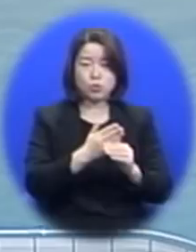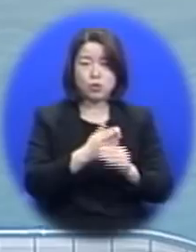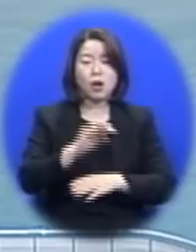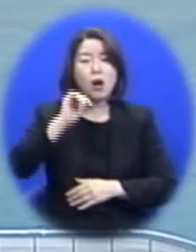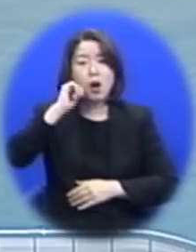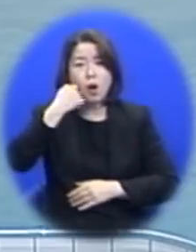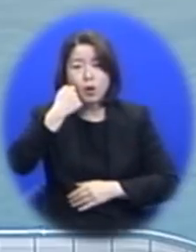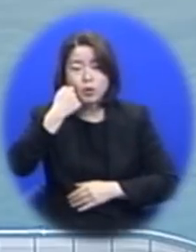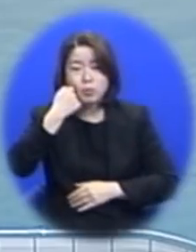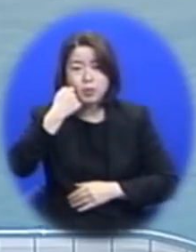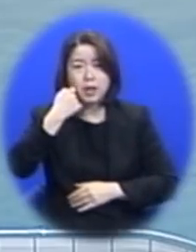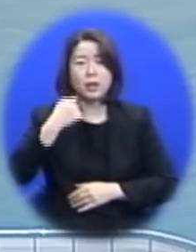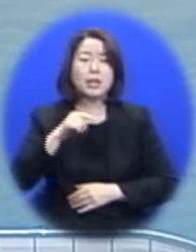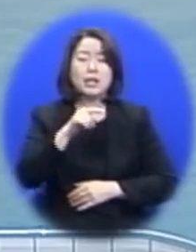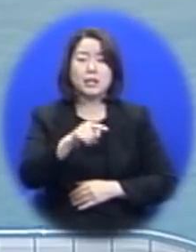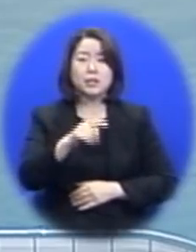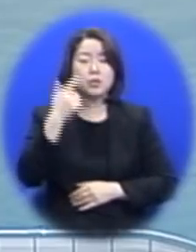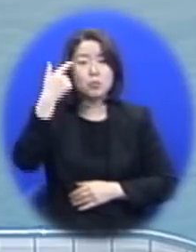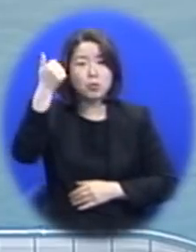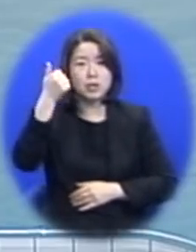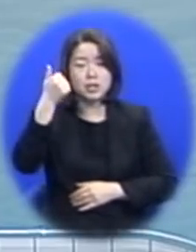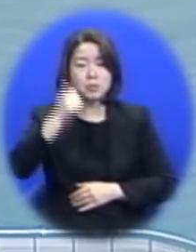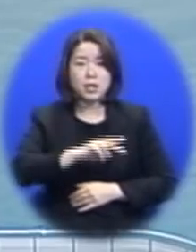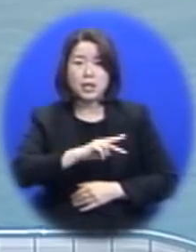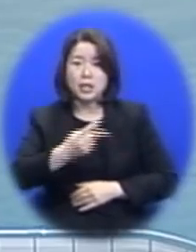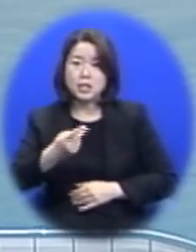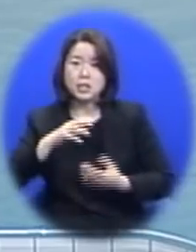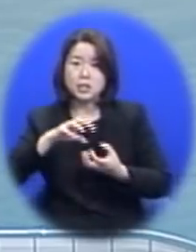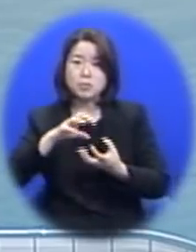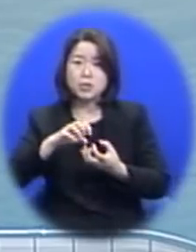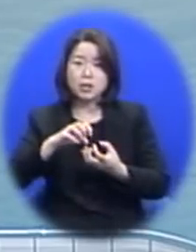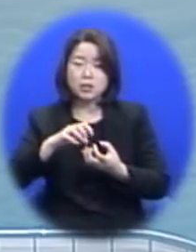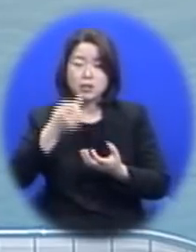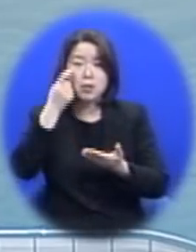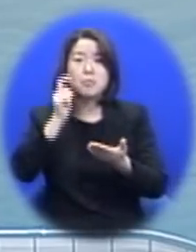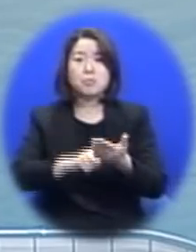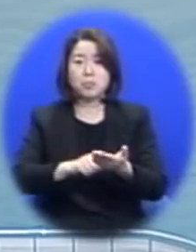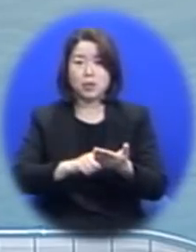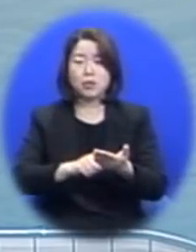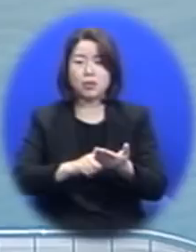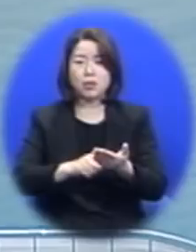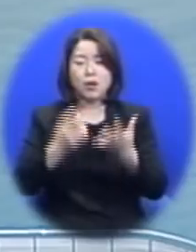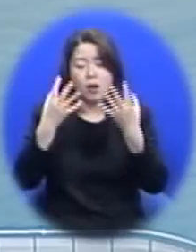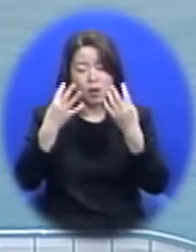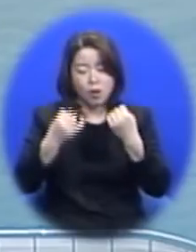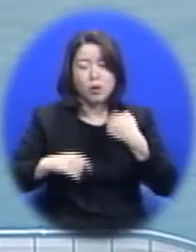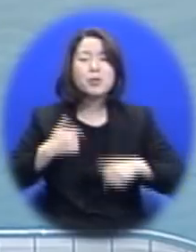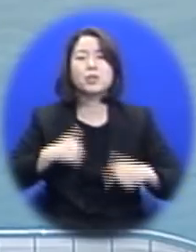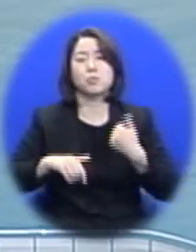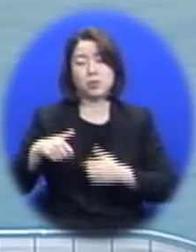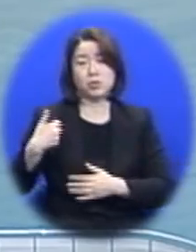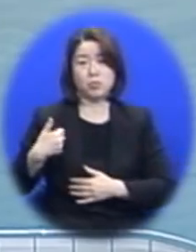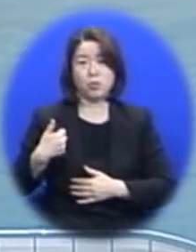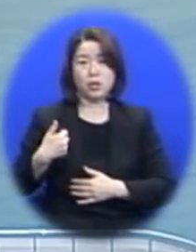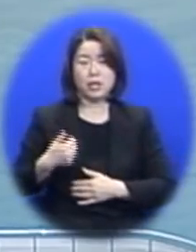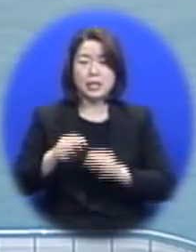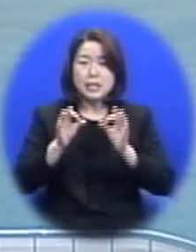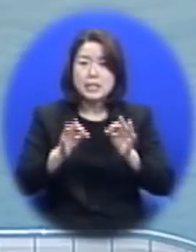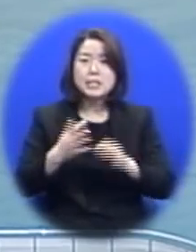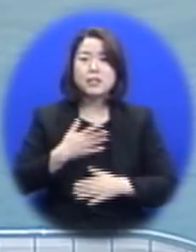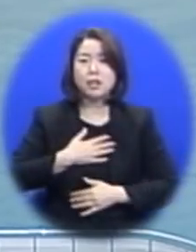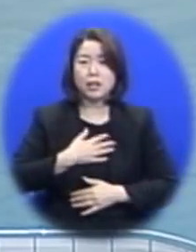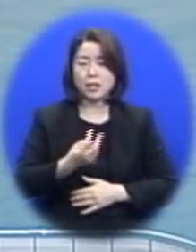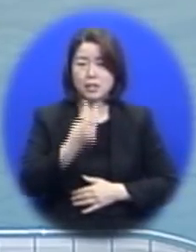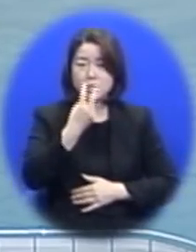그 목사님에게 이식될 심장이 구해졌어요. 얼마나 기뻤는지. 이제는 내가